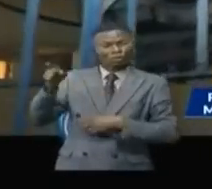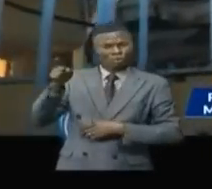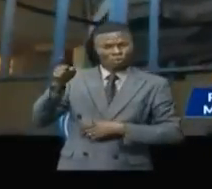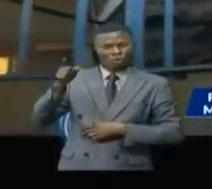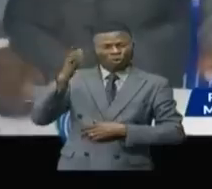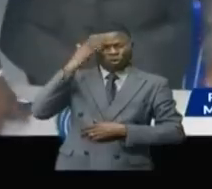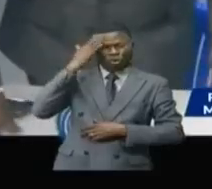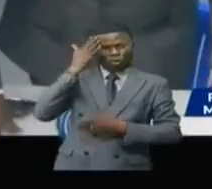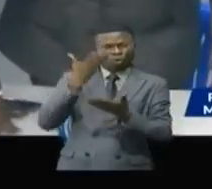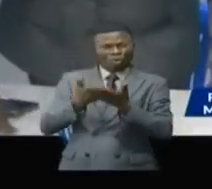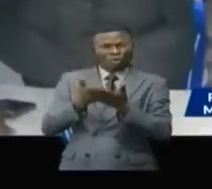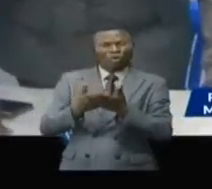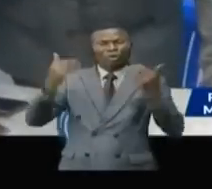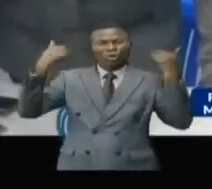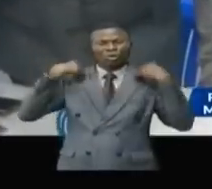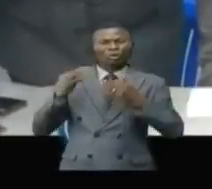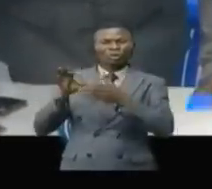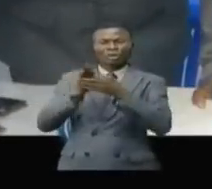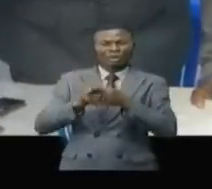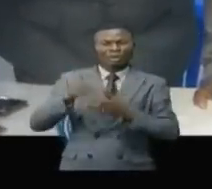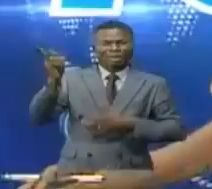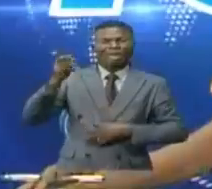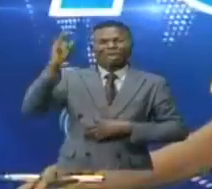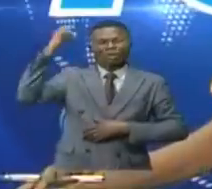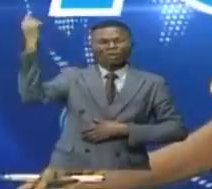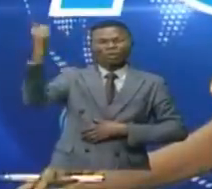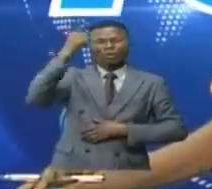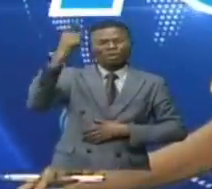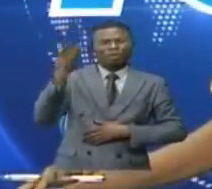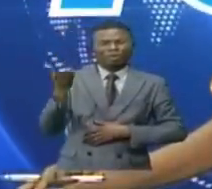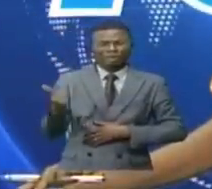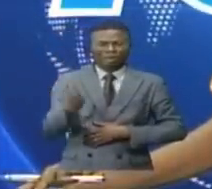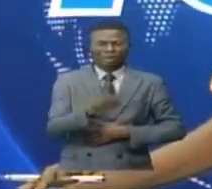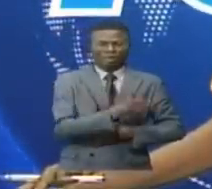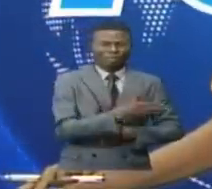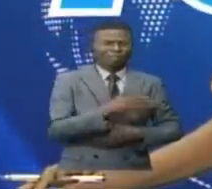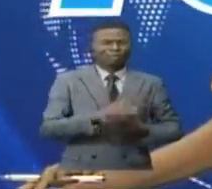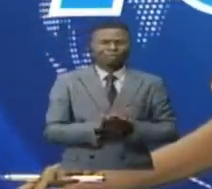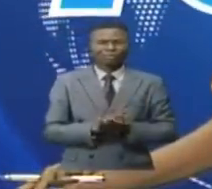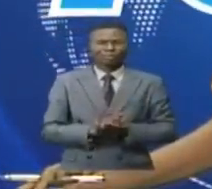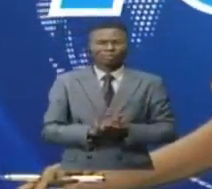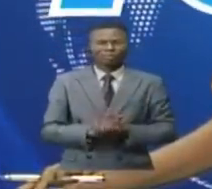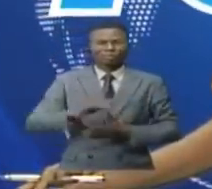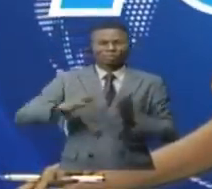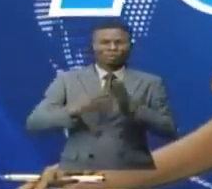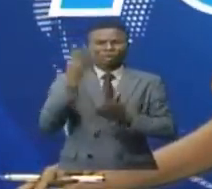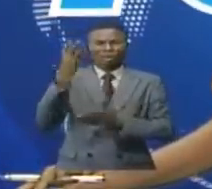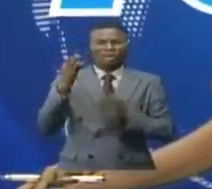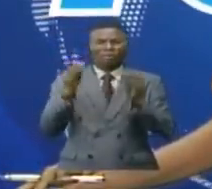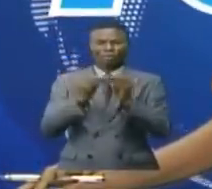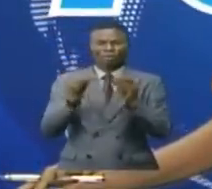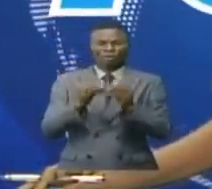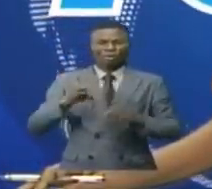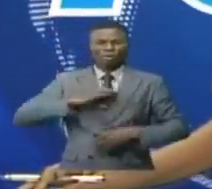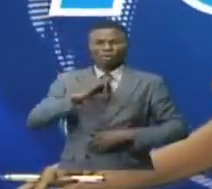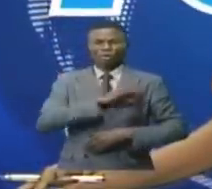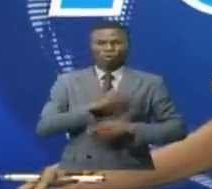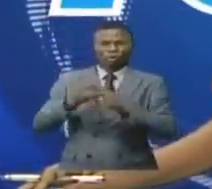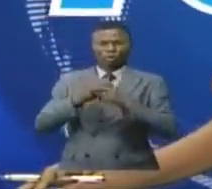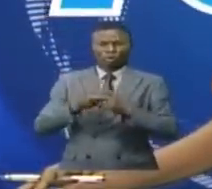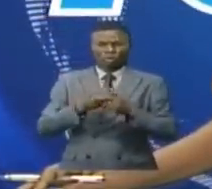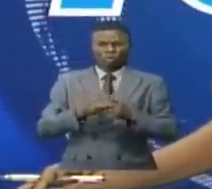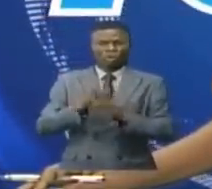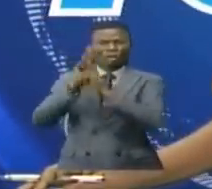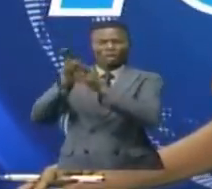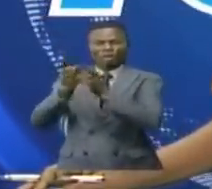tri au patron de l'Union postale universelle. La quatrième réunion du comité de suivi des États